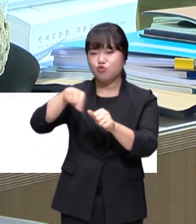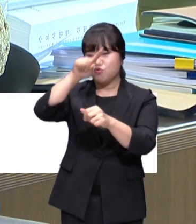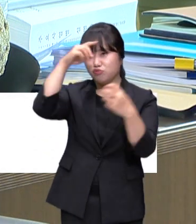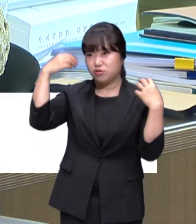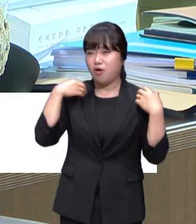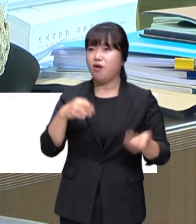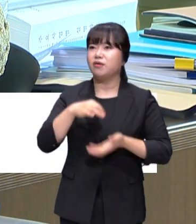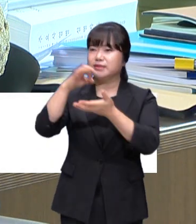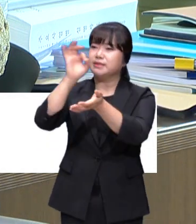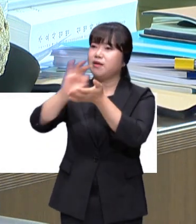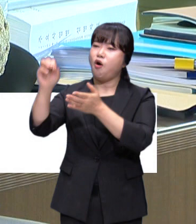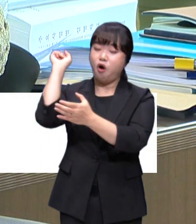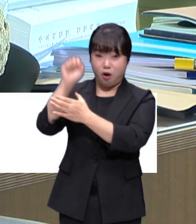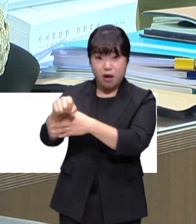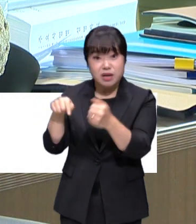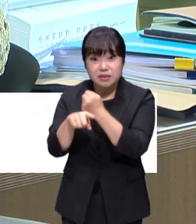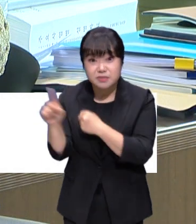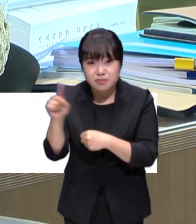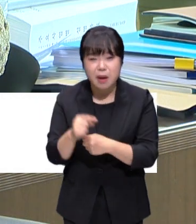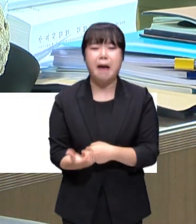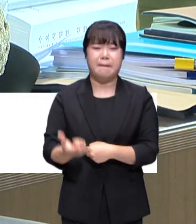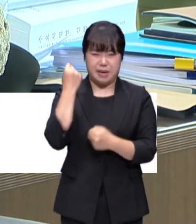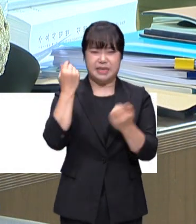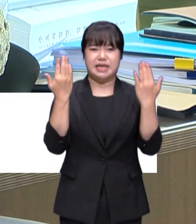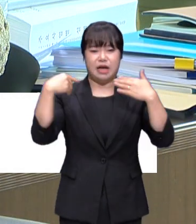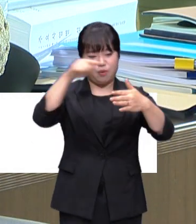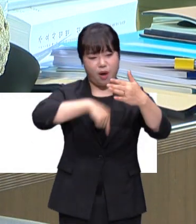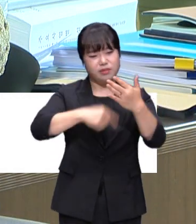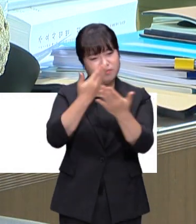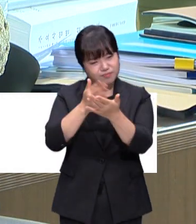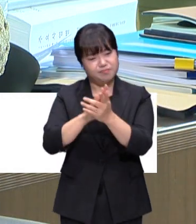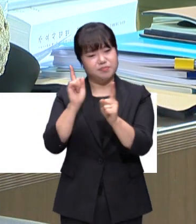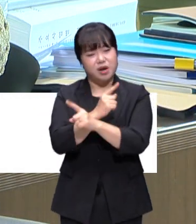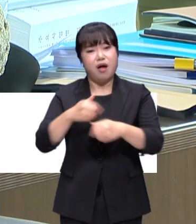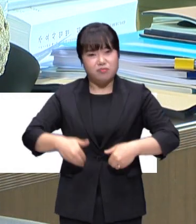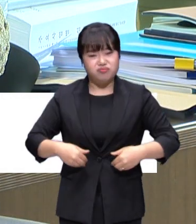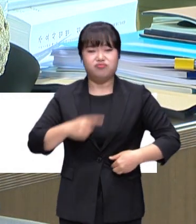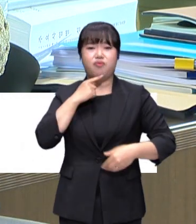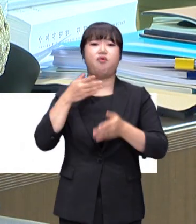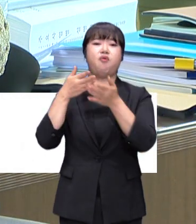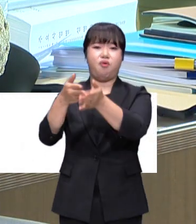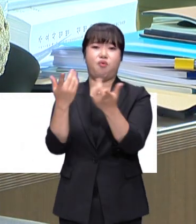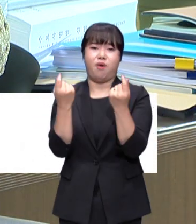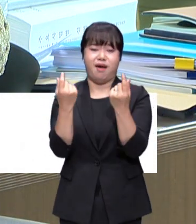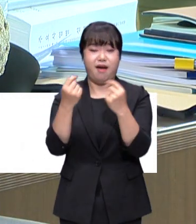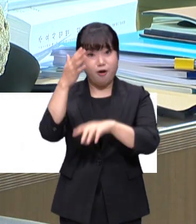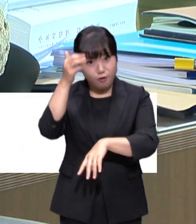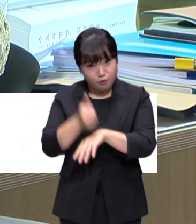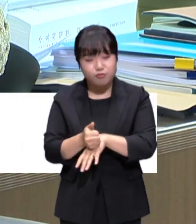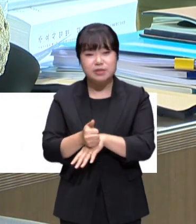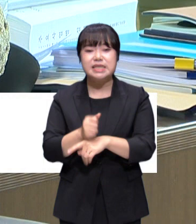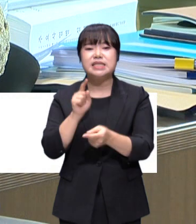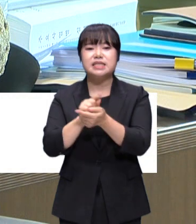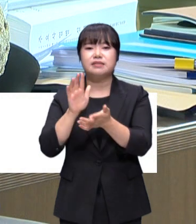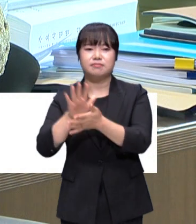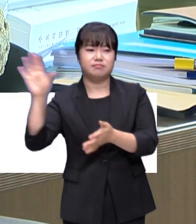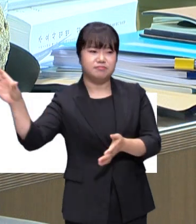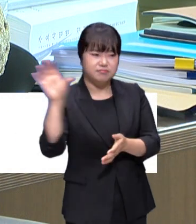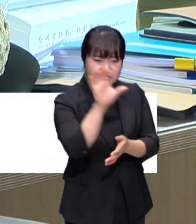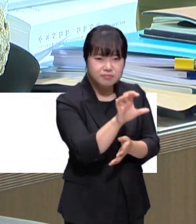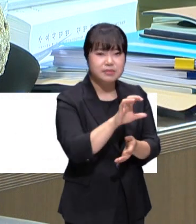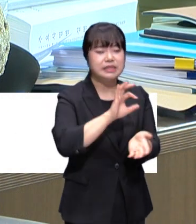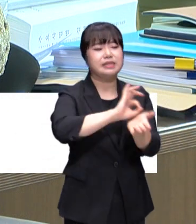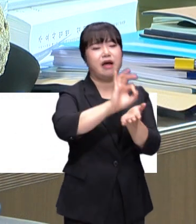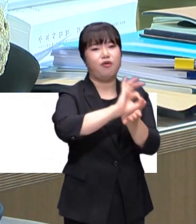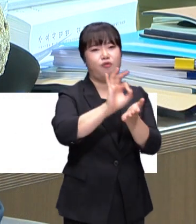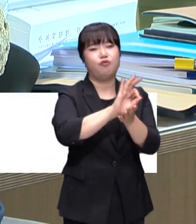위한 예산으로 이런 문제들을 빨리 해결하라고 많은 예산을 넘겨드리는 거거든요. 그런 부분들이 현장에 바로바로 반영될 수